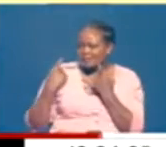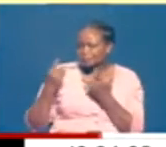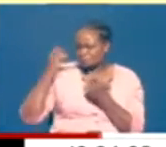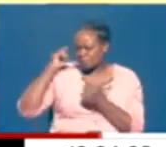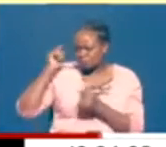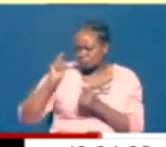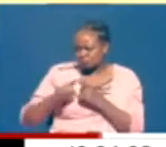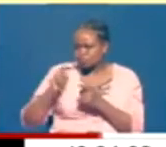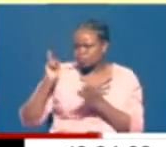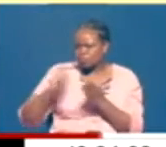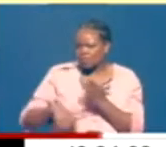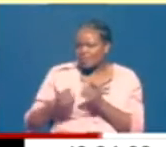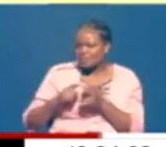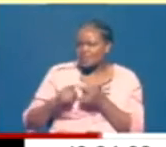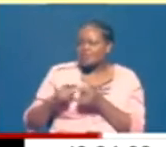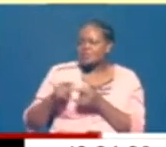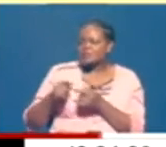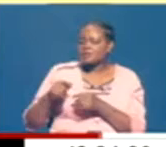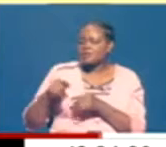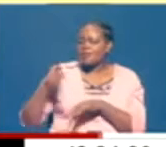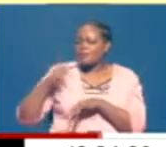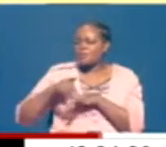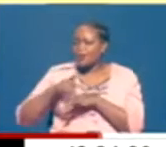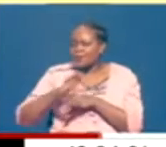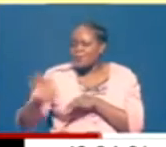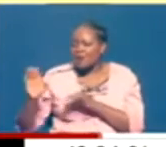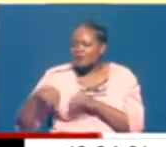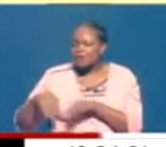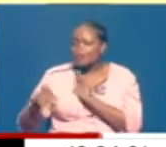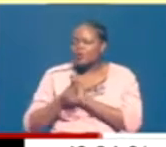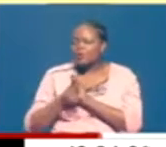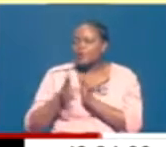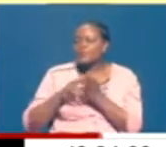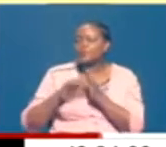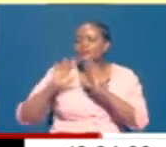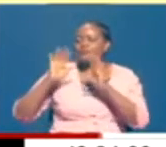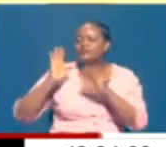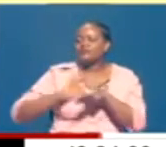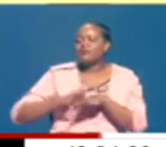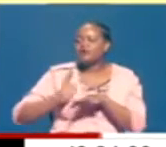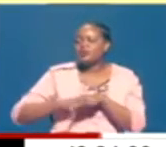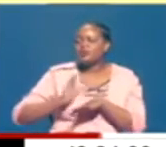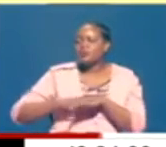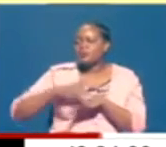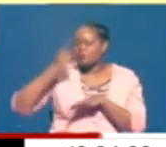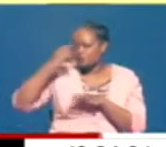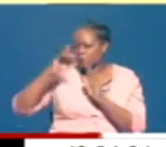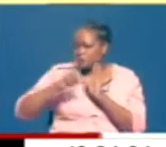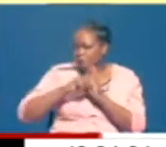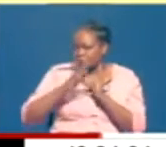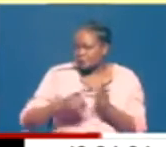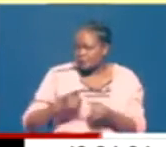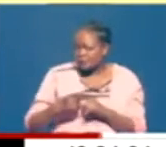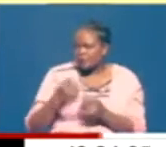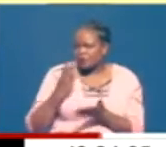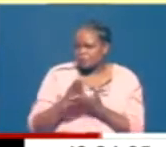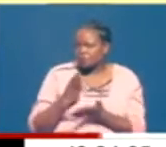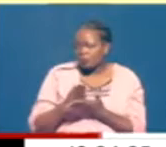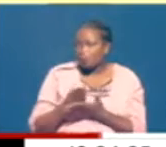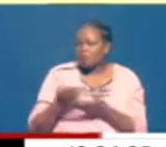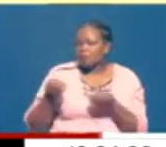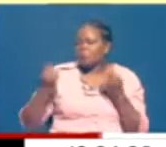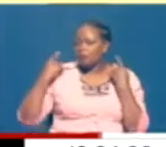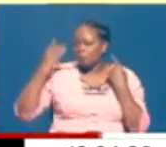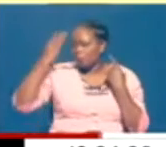yake, tujue principles zake kulingana na sheria. So ilikuwa ni kitu mzuri sana kwa sisi mawakili. Lakini kweli naelewa, kwa